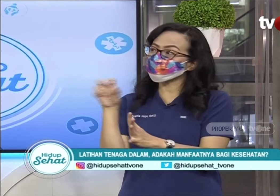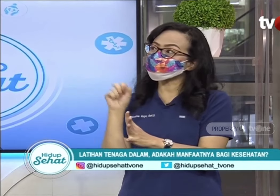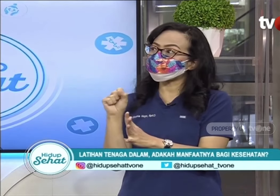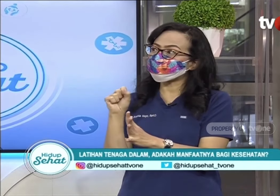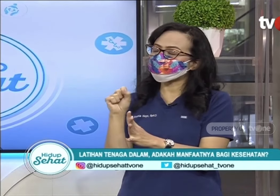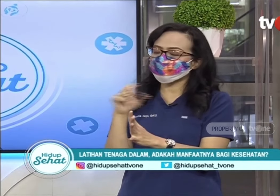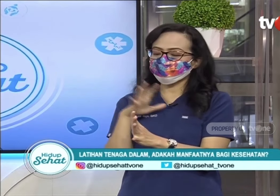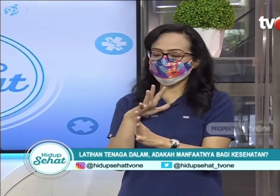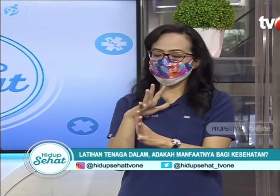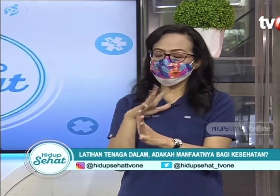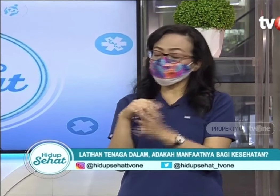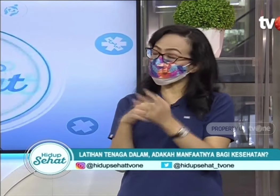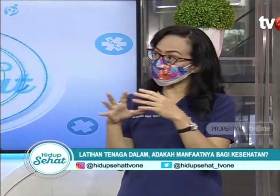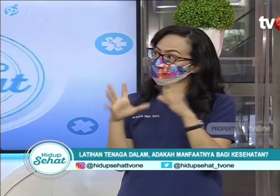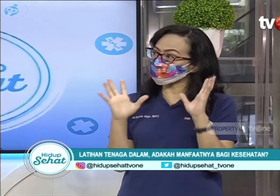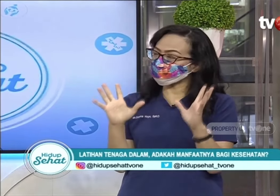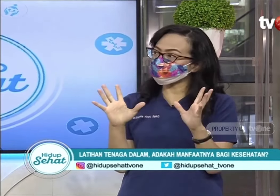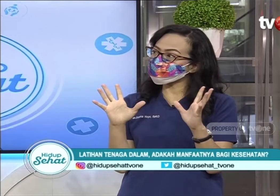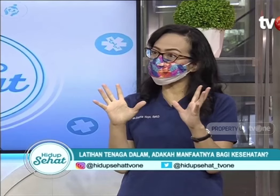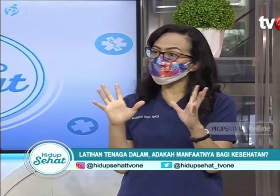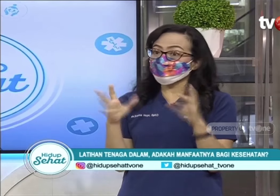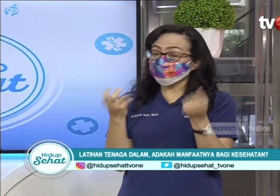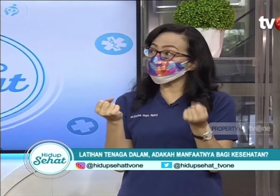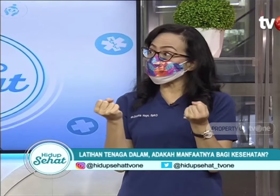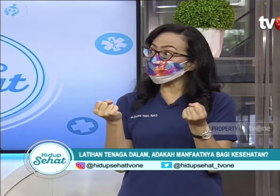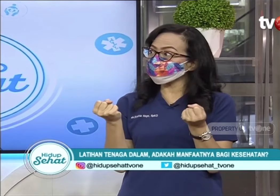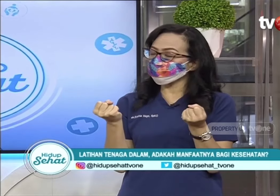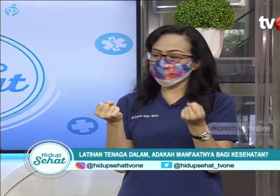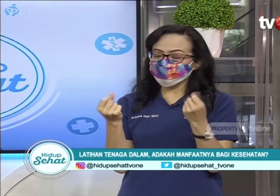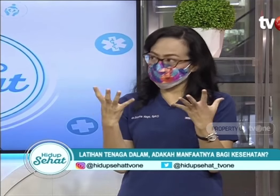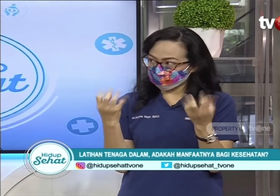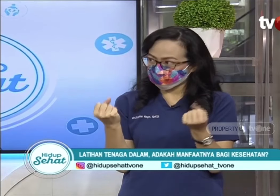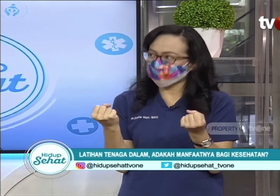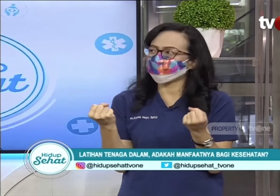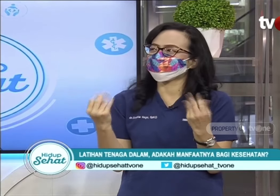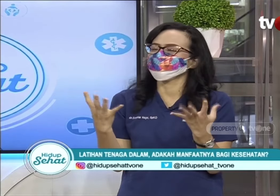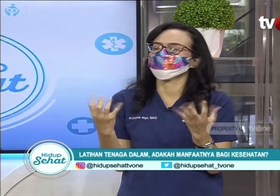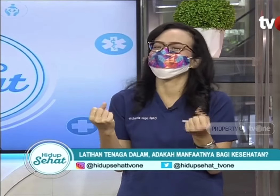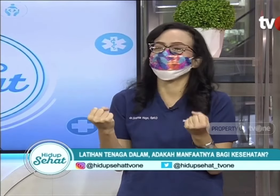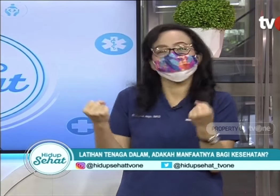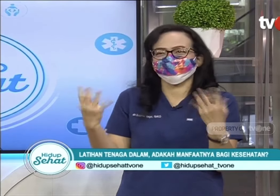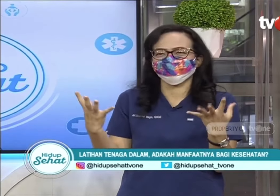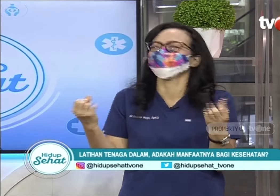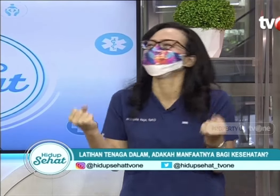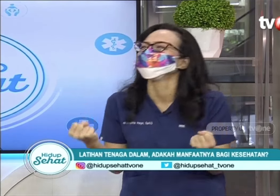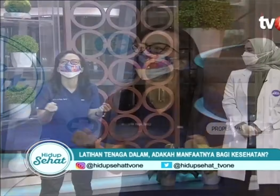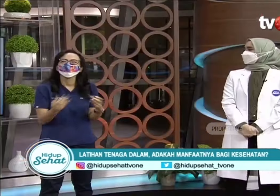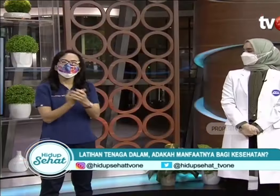terhadap sekitar kita akan jadi sirkulasi jadi lebih lancar kalau kedinginan tuh biasanya saya suka latihan